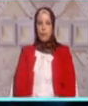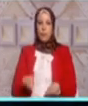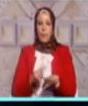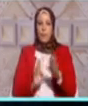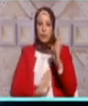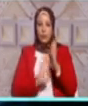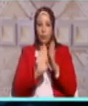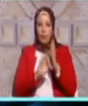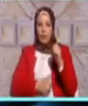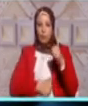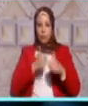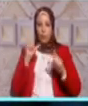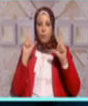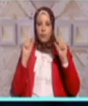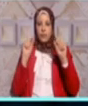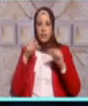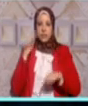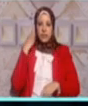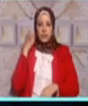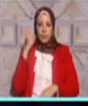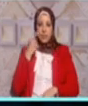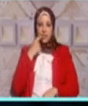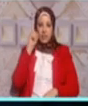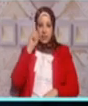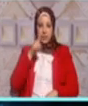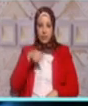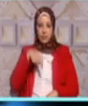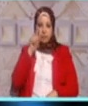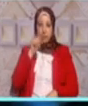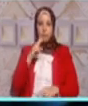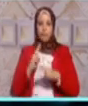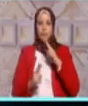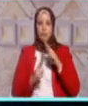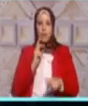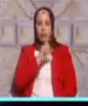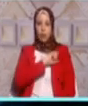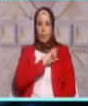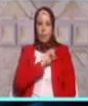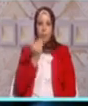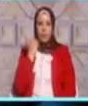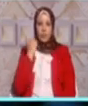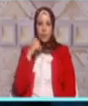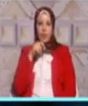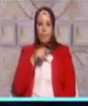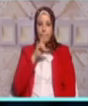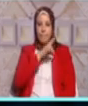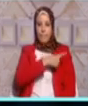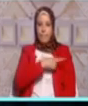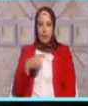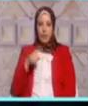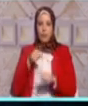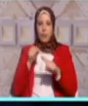دي من ضمن الظواهر اللي موجودة في نتيجة هذا العام ان ما فيش ولا طالب حصل على 100%. ما انا لسه كنت هسال حضرتك،